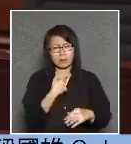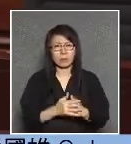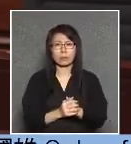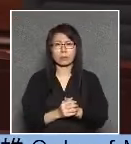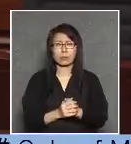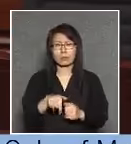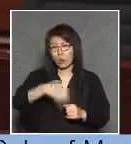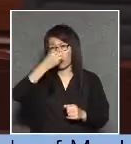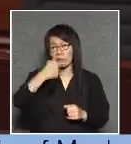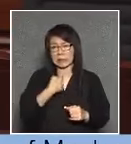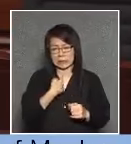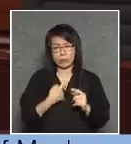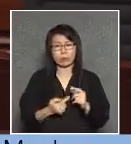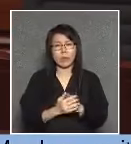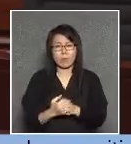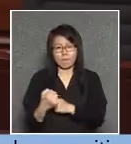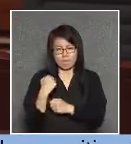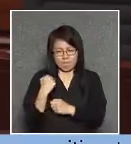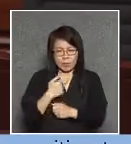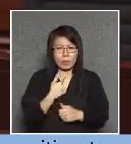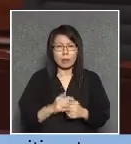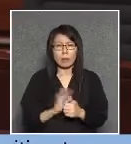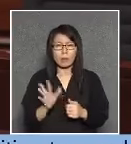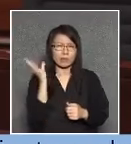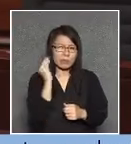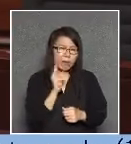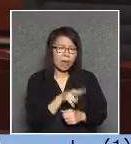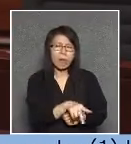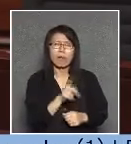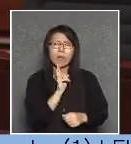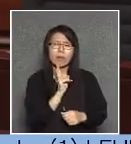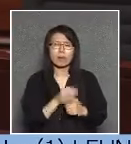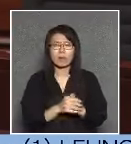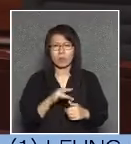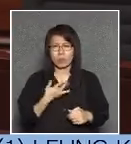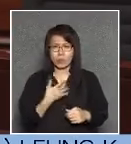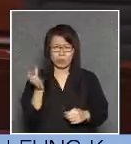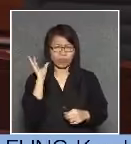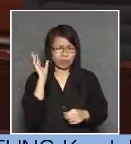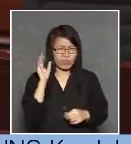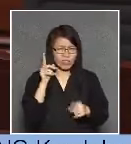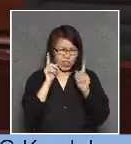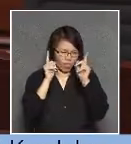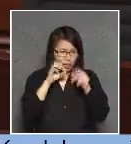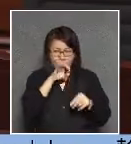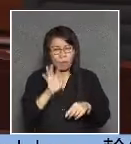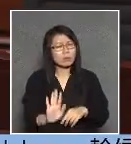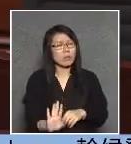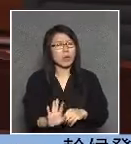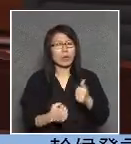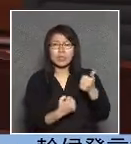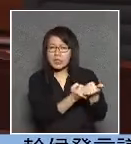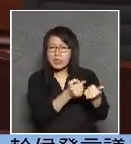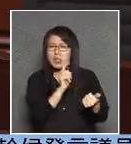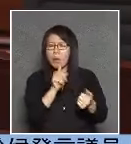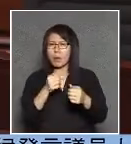香港人要爭氣，亦都不要聽那些無謂的說話，你支持他沒有支持，